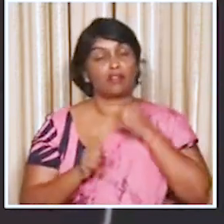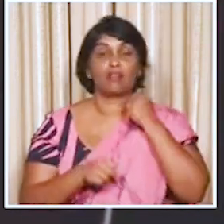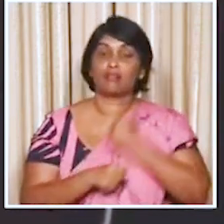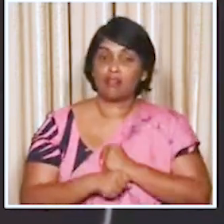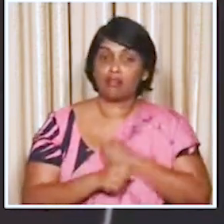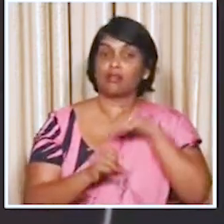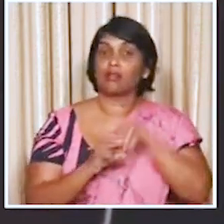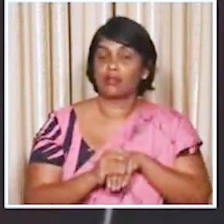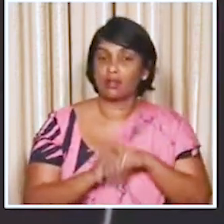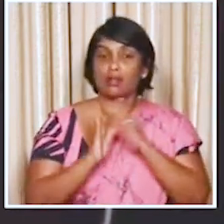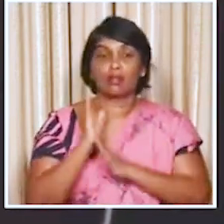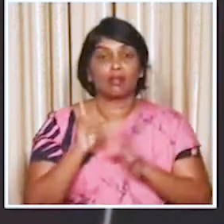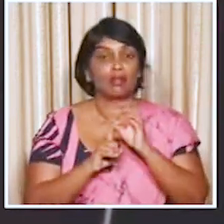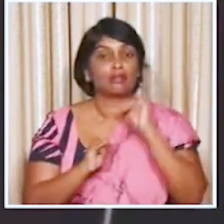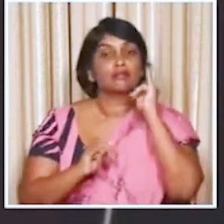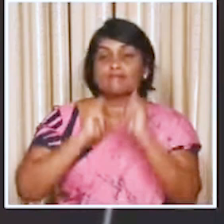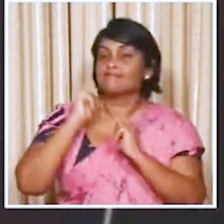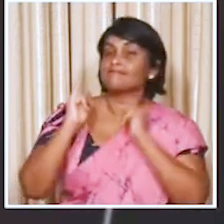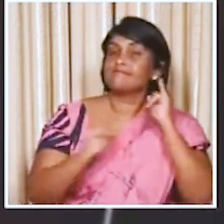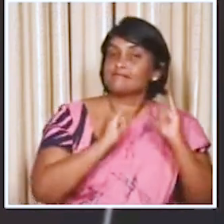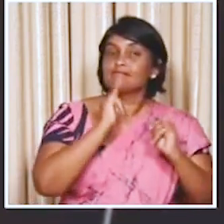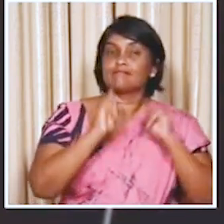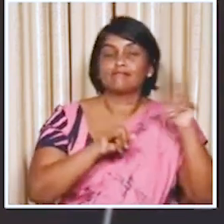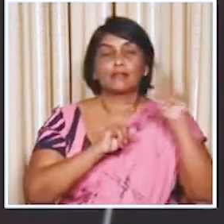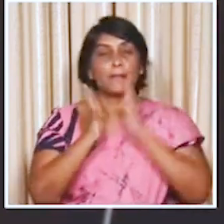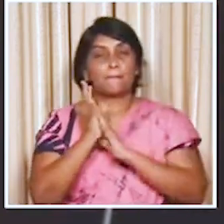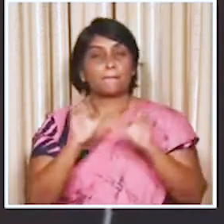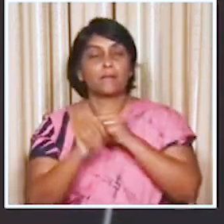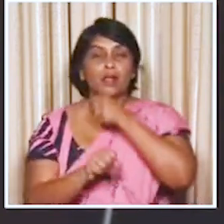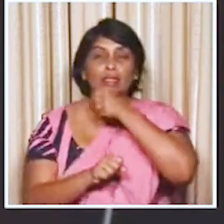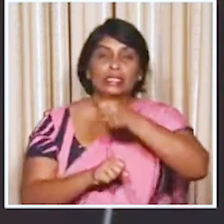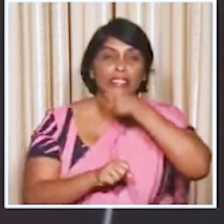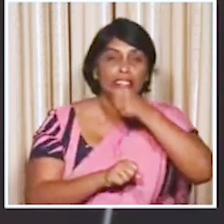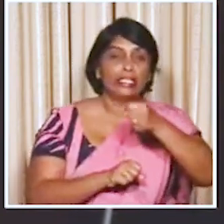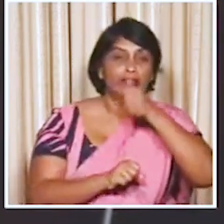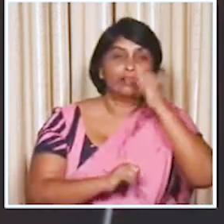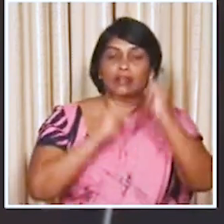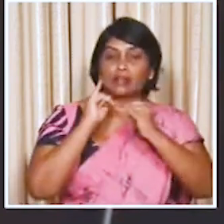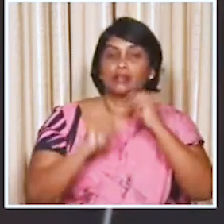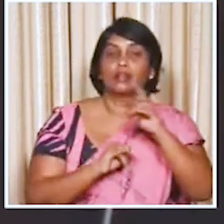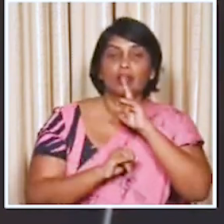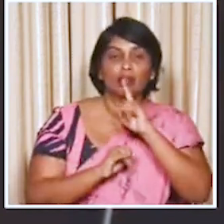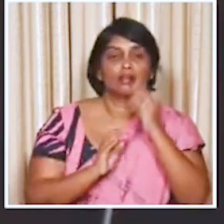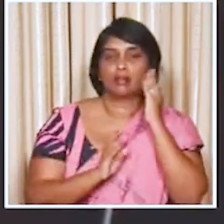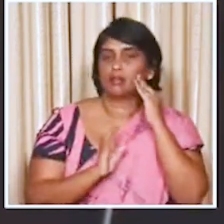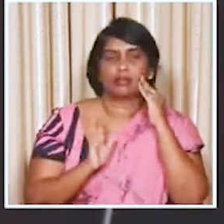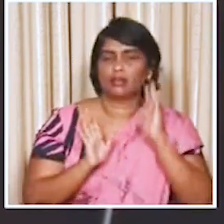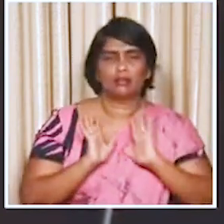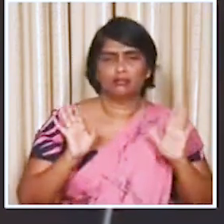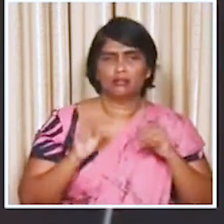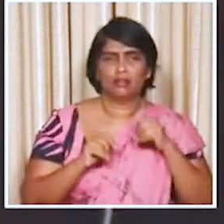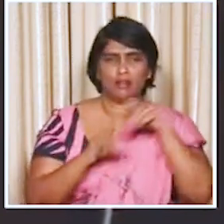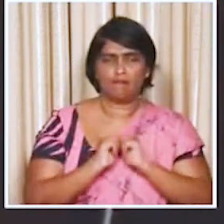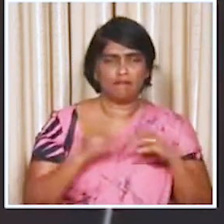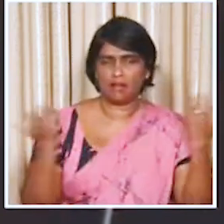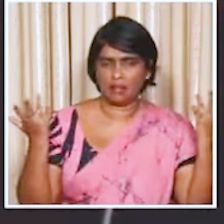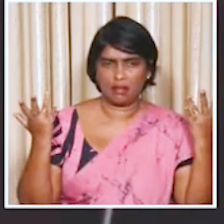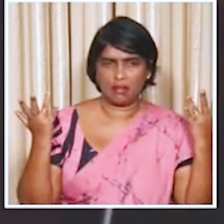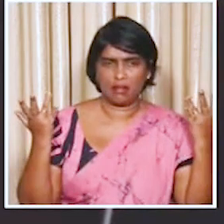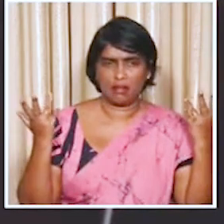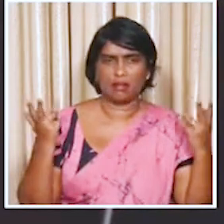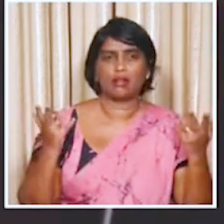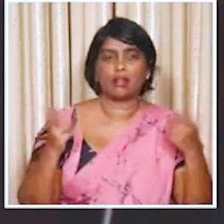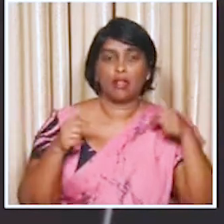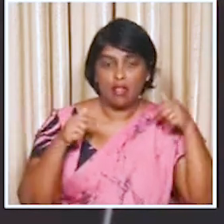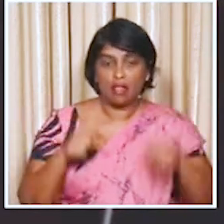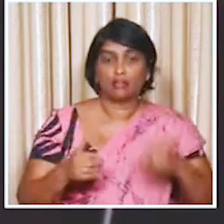ආණ්ඩුවේ ඉන්න අනිත් ඇමතිවරු විවේචනය කර කර හැමතැනම මාධ්‍ය මයික් එකක් අල්ලපුවාම විවේචනය කර කර යන කාන්තාවෝ නෙමෙයි අපිට මේක ASCII ඕනේ. ඒක